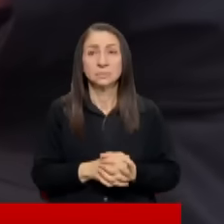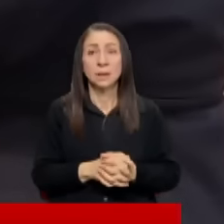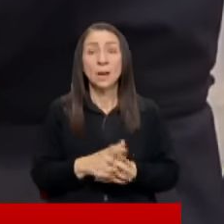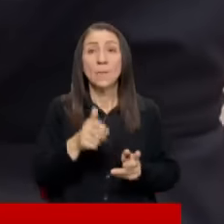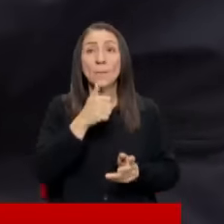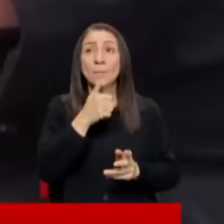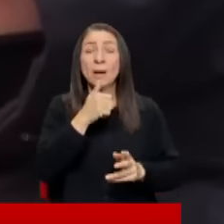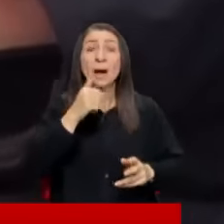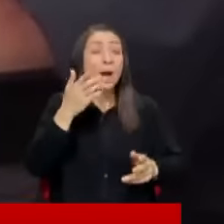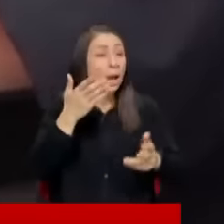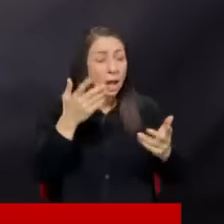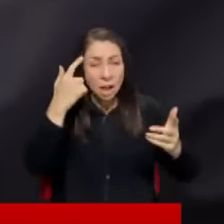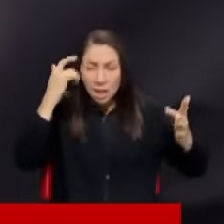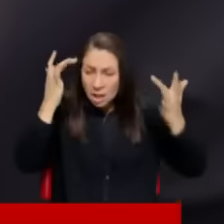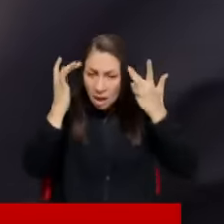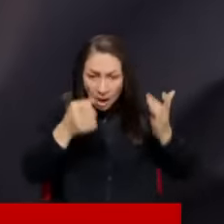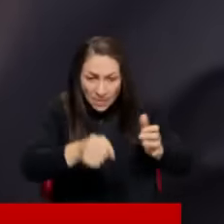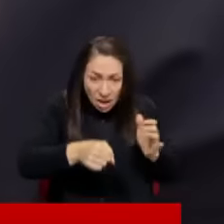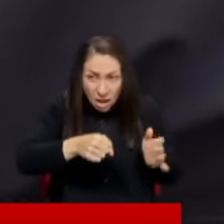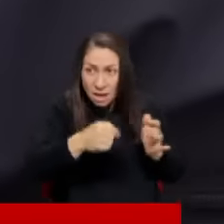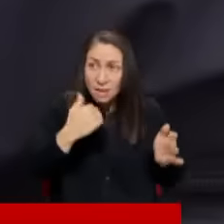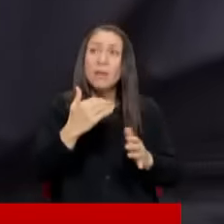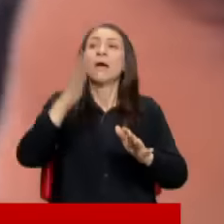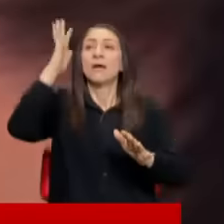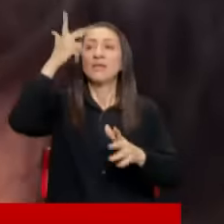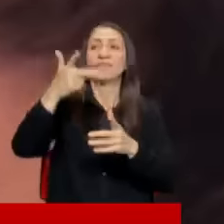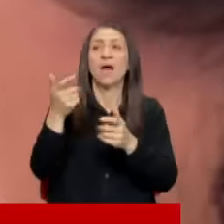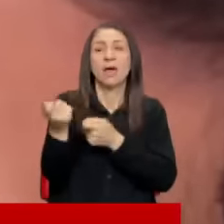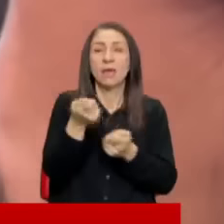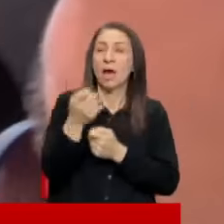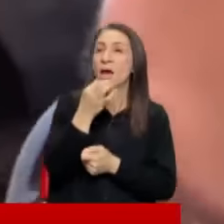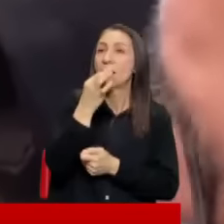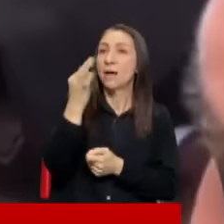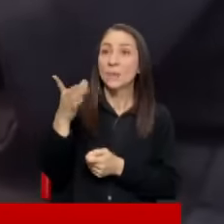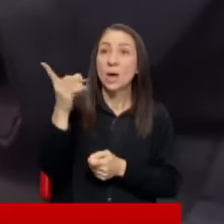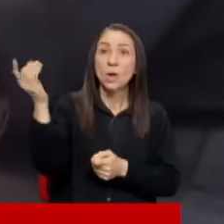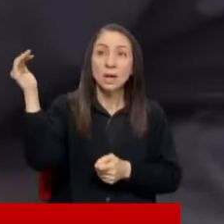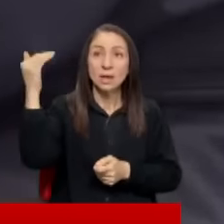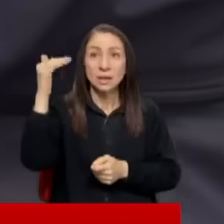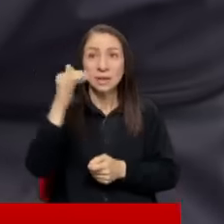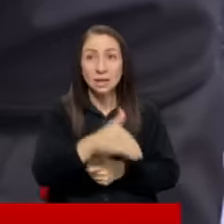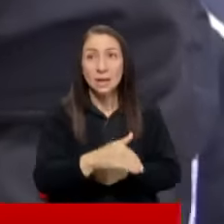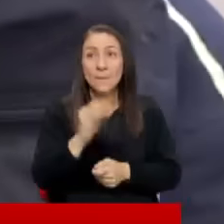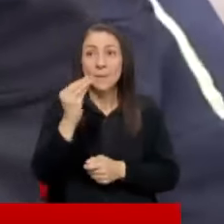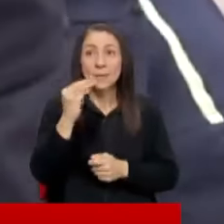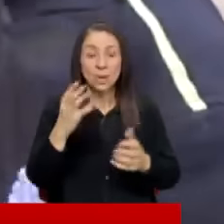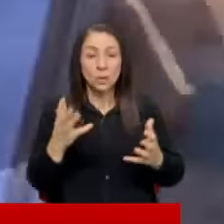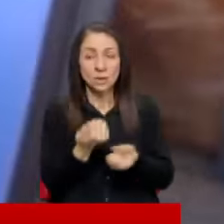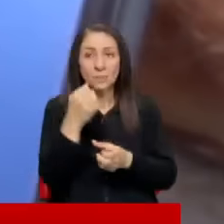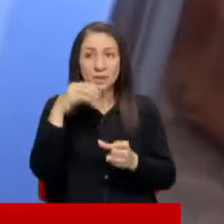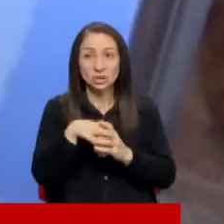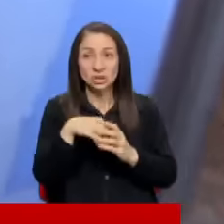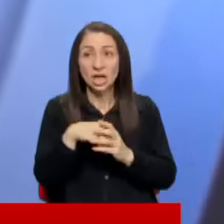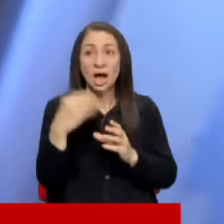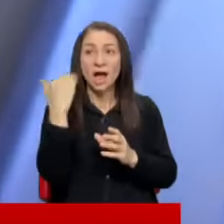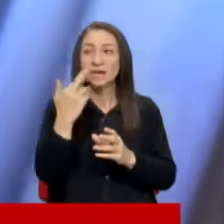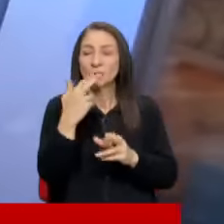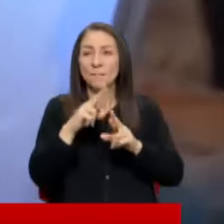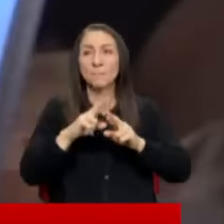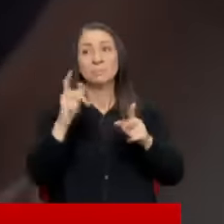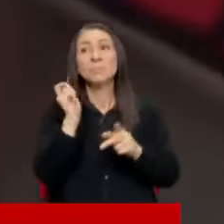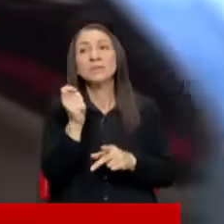Baba Gökhan Barutçu kapıları açamayınca itfaiye ekiplerini çağırdı. Olay yerine gelen ekipler bebeği kurtarmak için arka camı